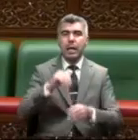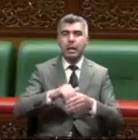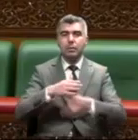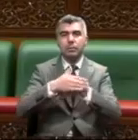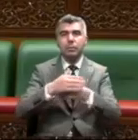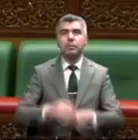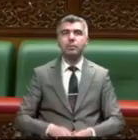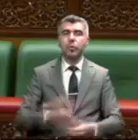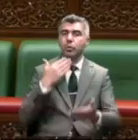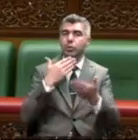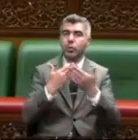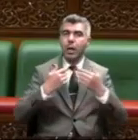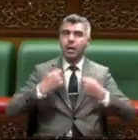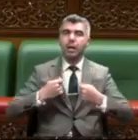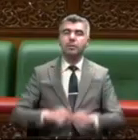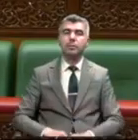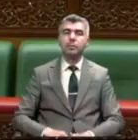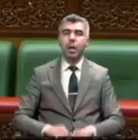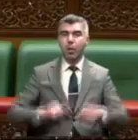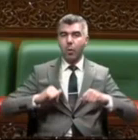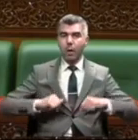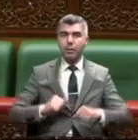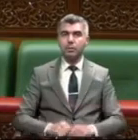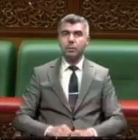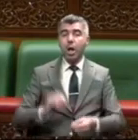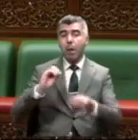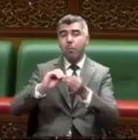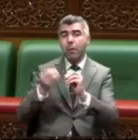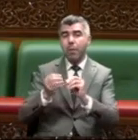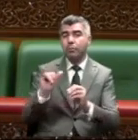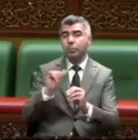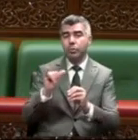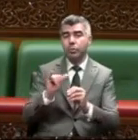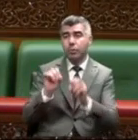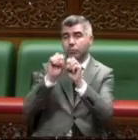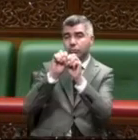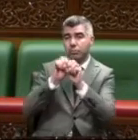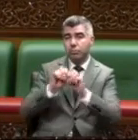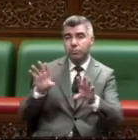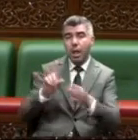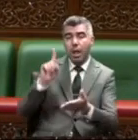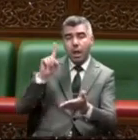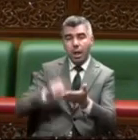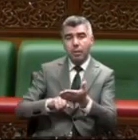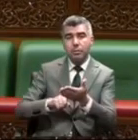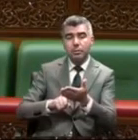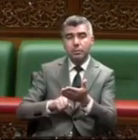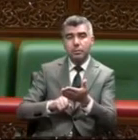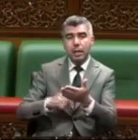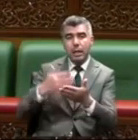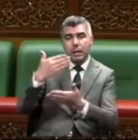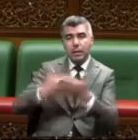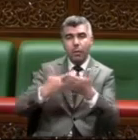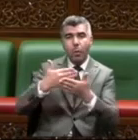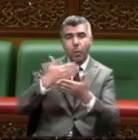شكرا سيد الوزير مشكله ديال التهميم الالتزام باشهار عثمان